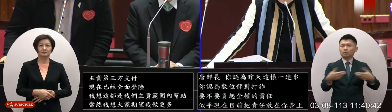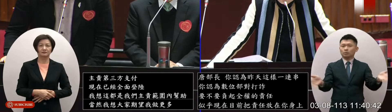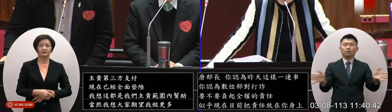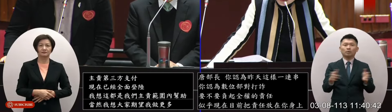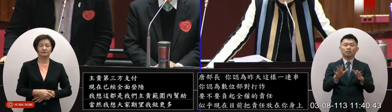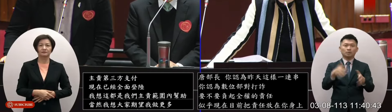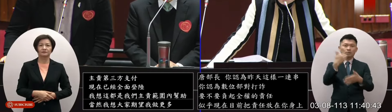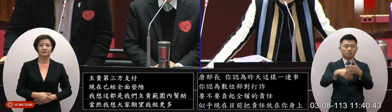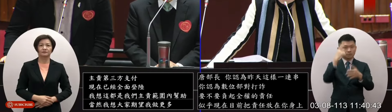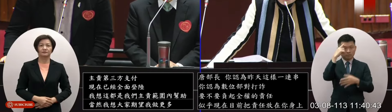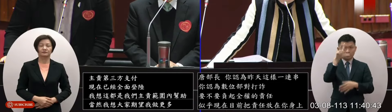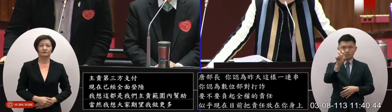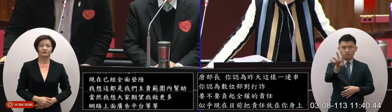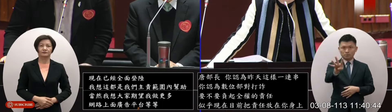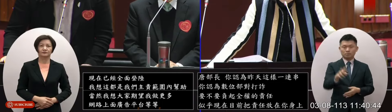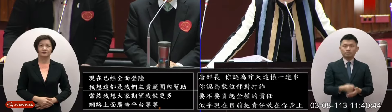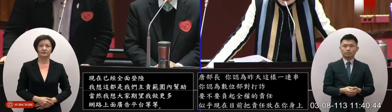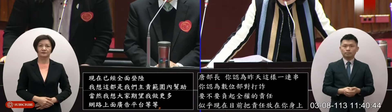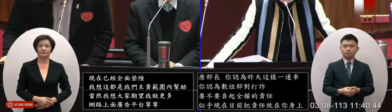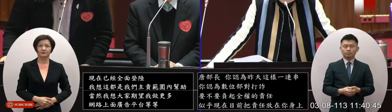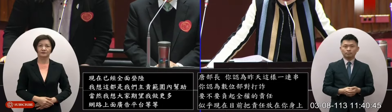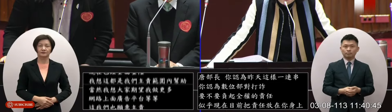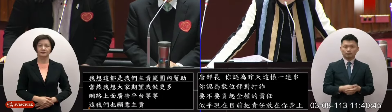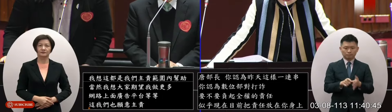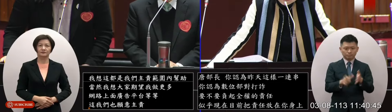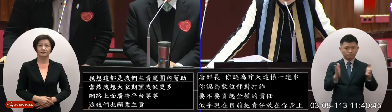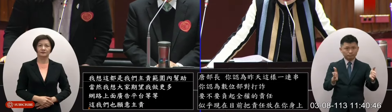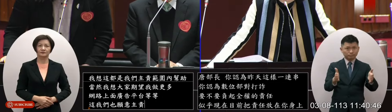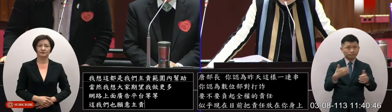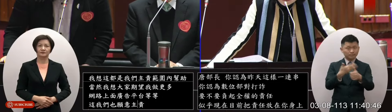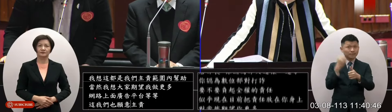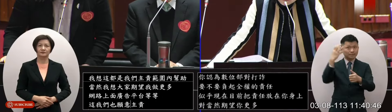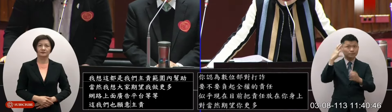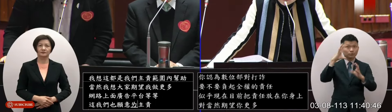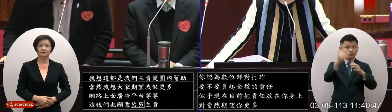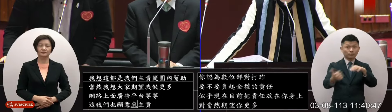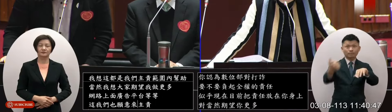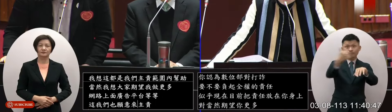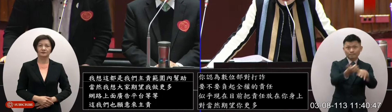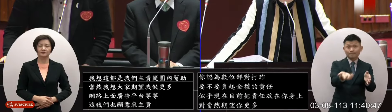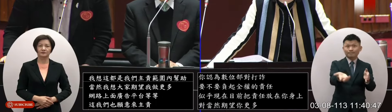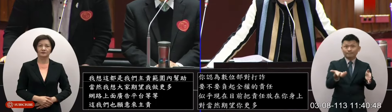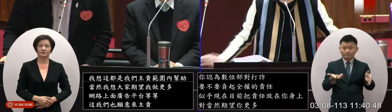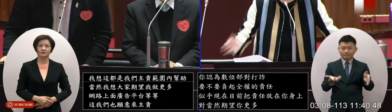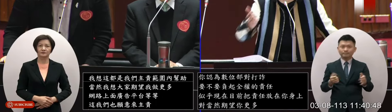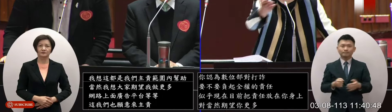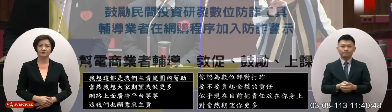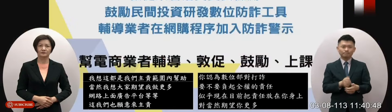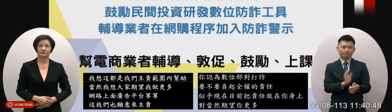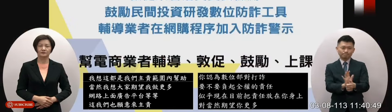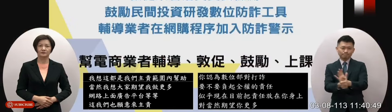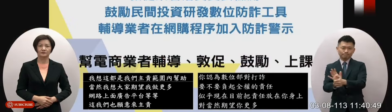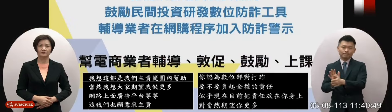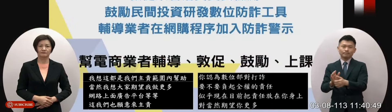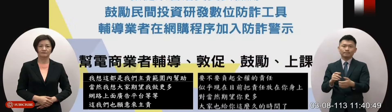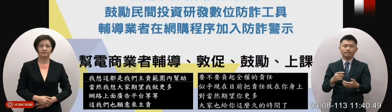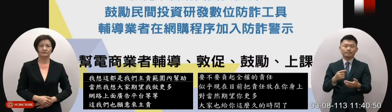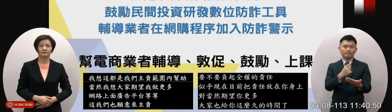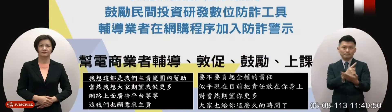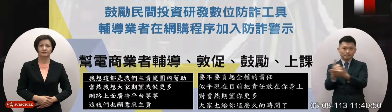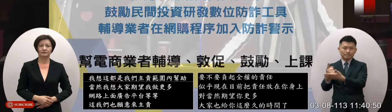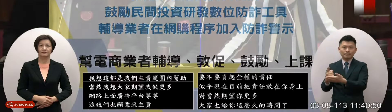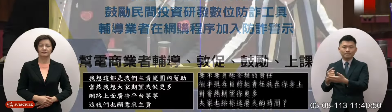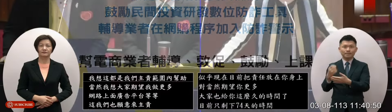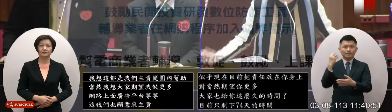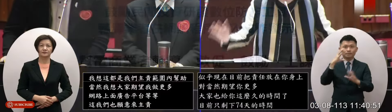的时间了。所以在这目前剩下的时间，你是否该给我们的新任总统上任之前，可以让我们在场的所有每一个人，可以